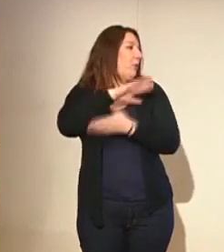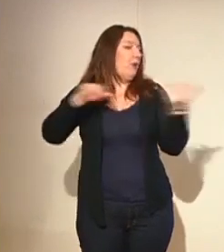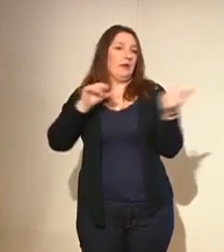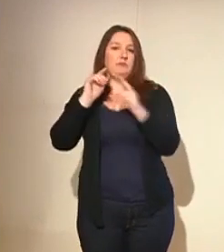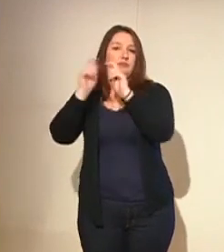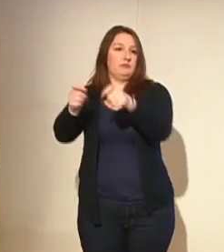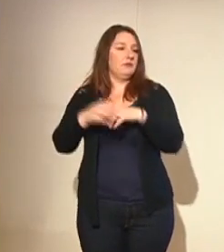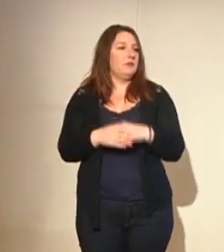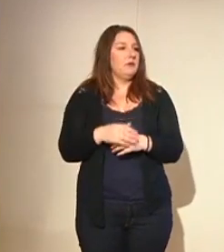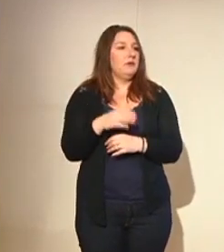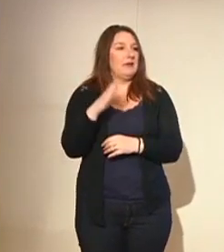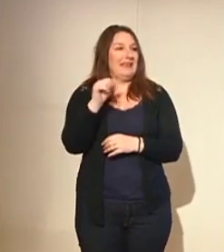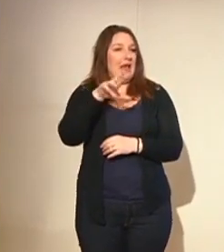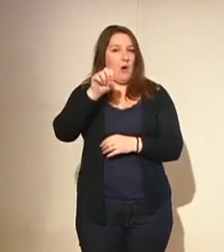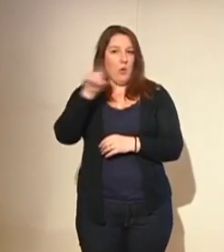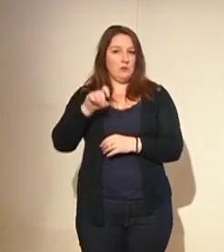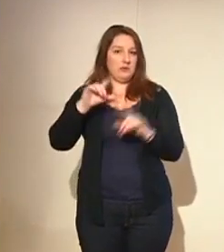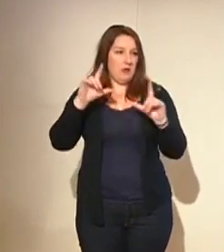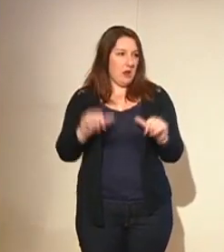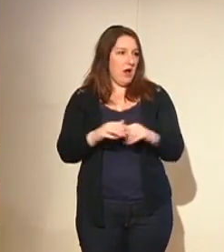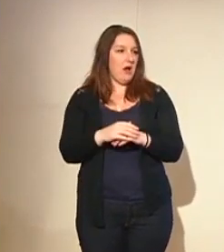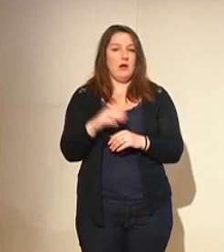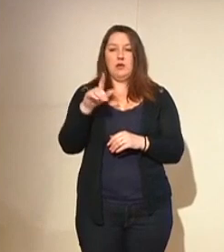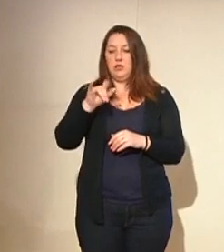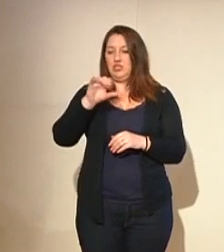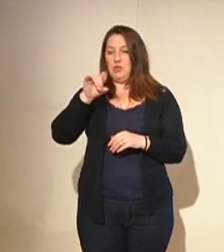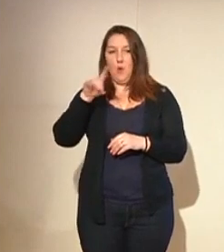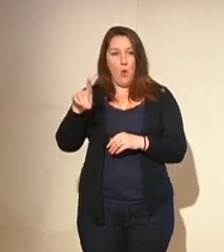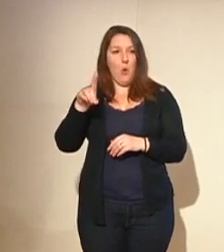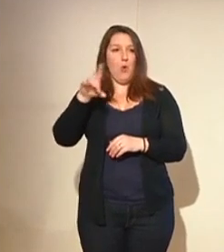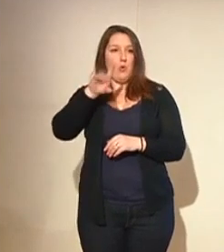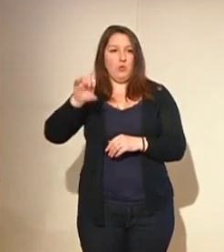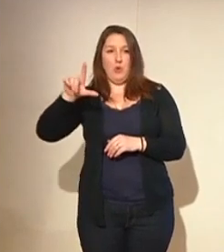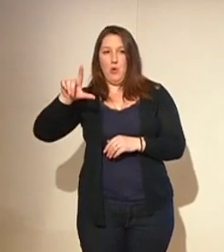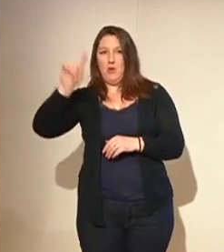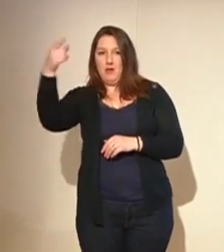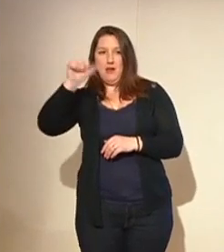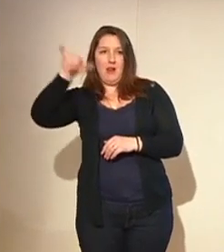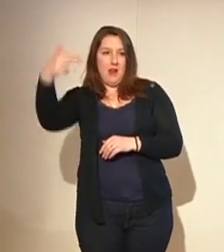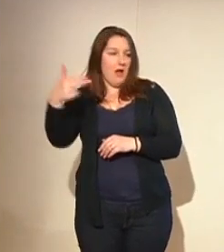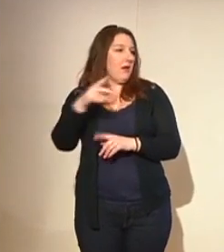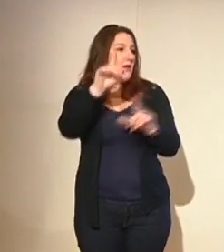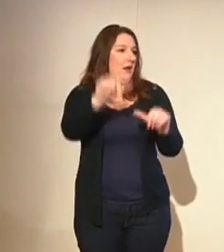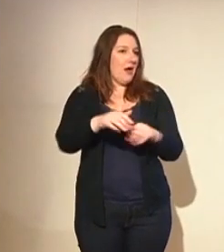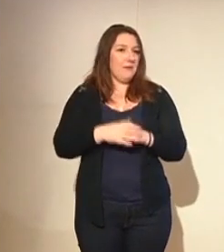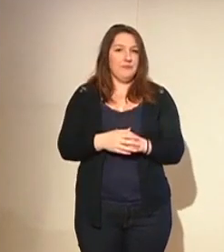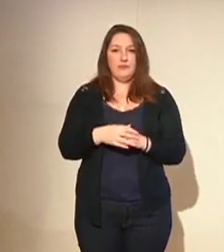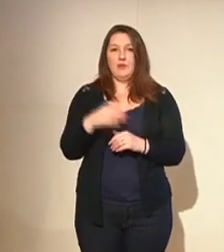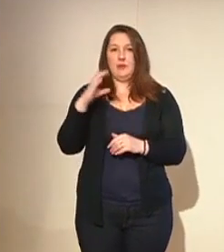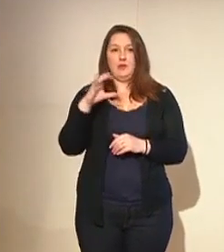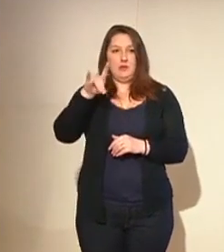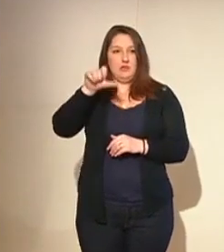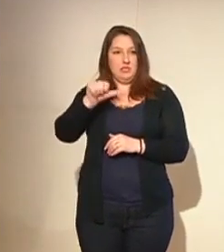Emmanuel carose Marina girudelin thier Thierry Chastanier